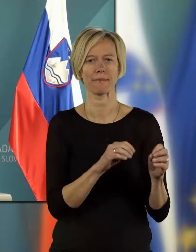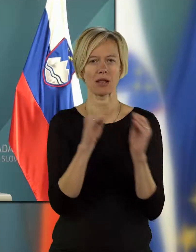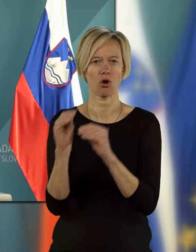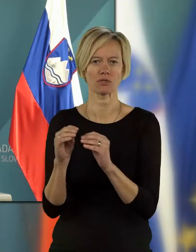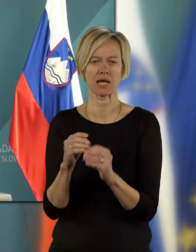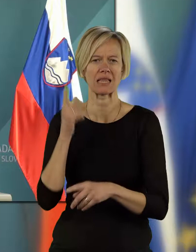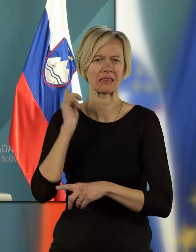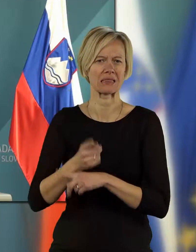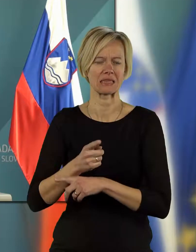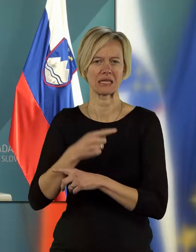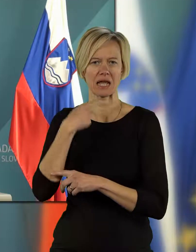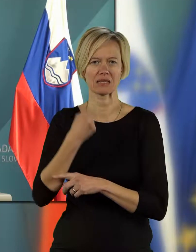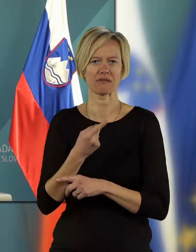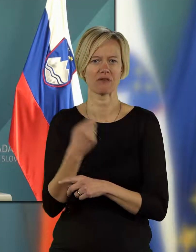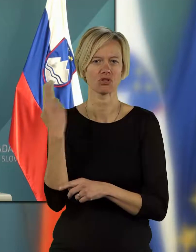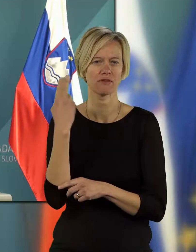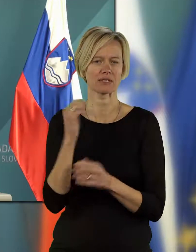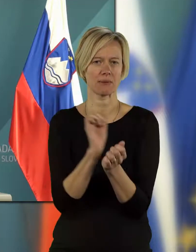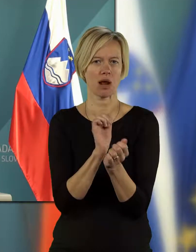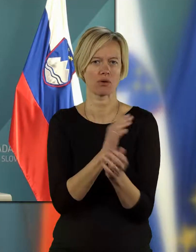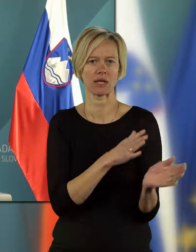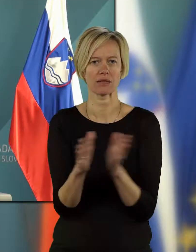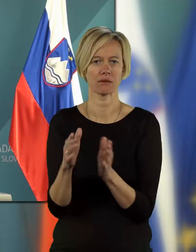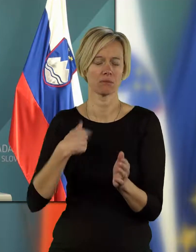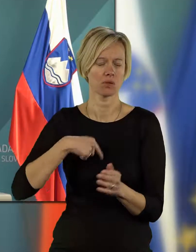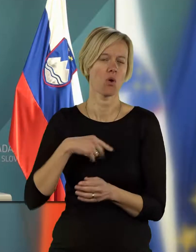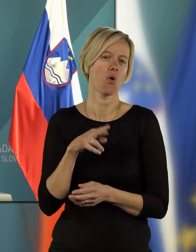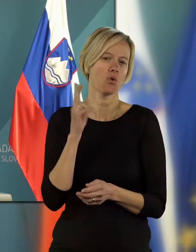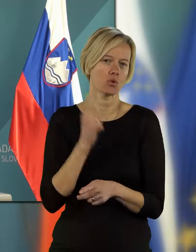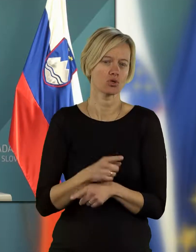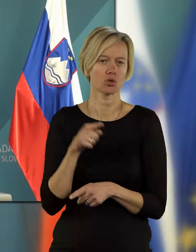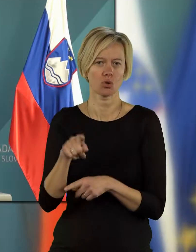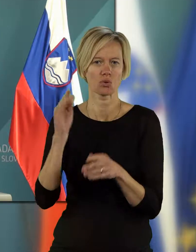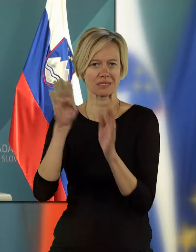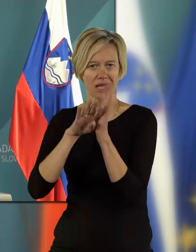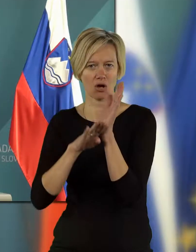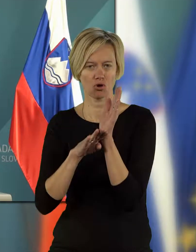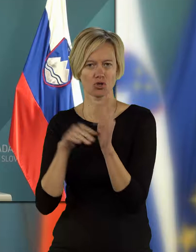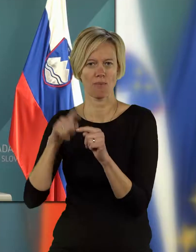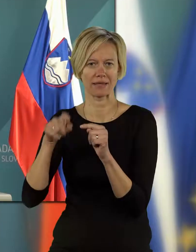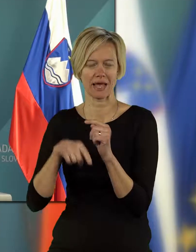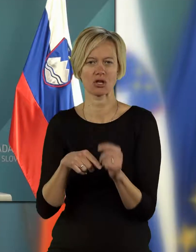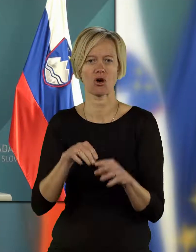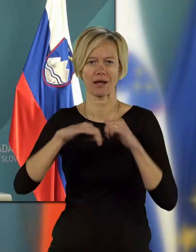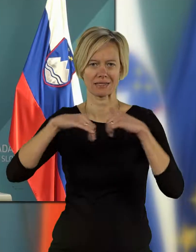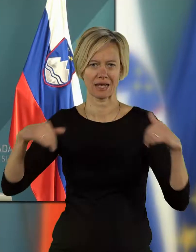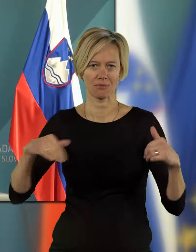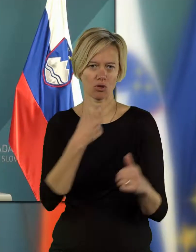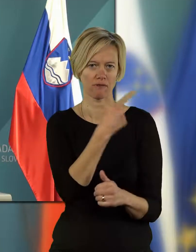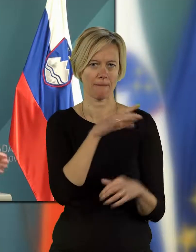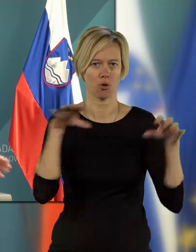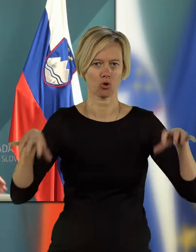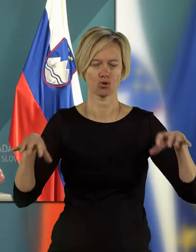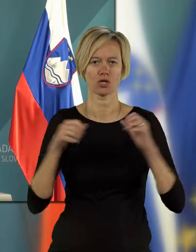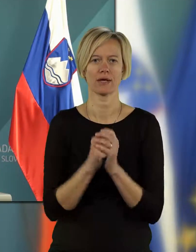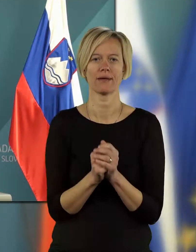prenosa direktive v slovenski pravni red smo se odločili, da to zakonsko materijo razdelimo na dve